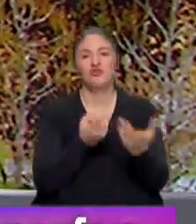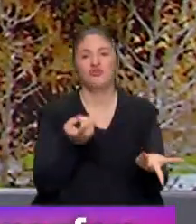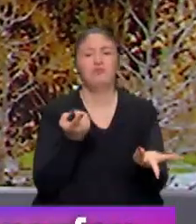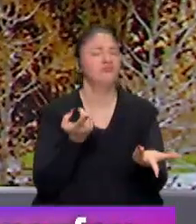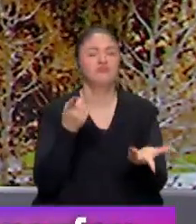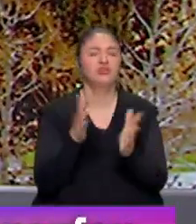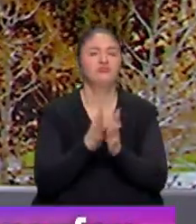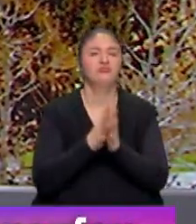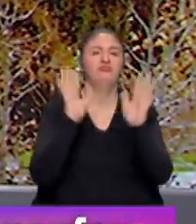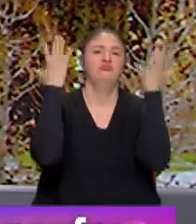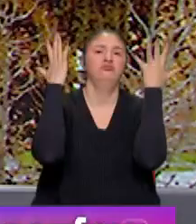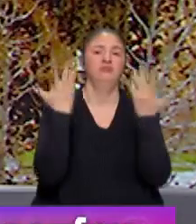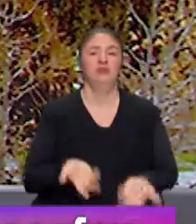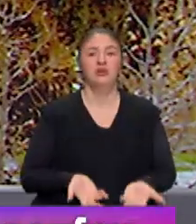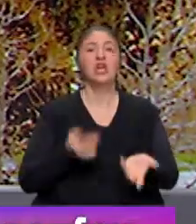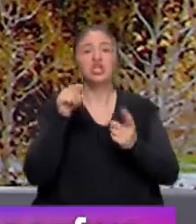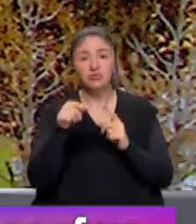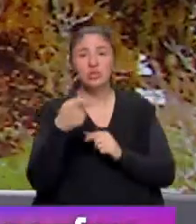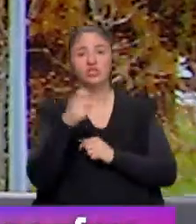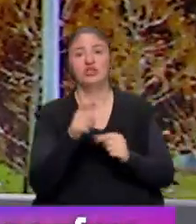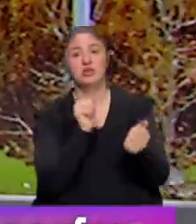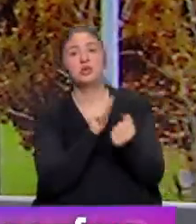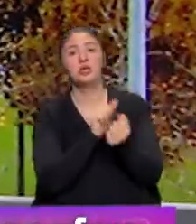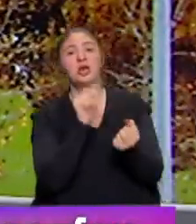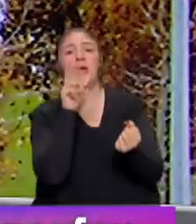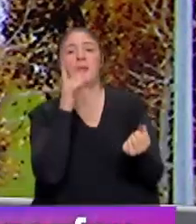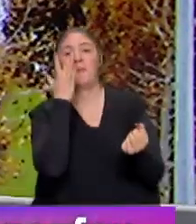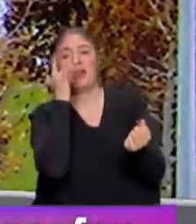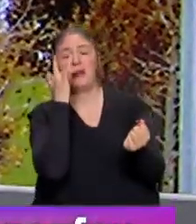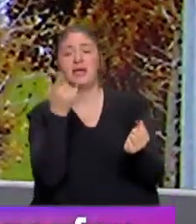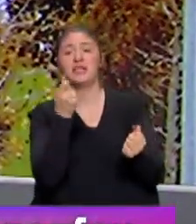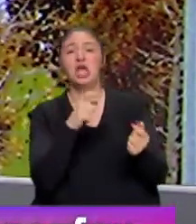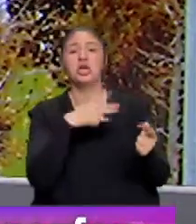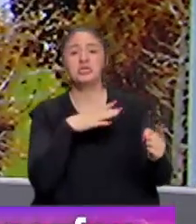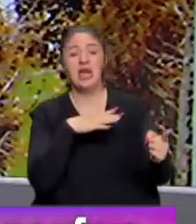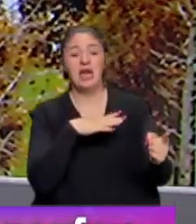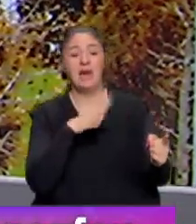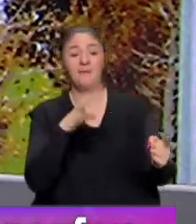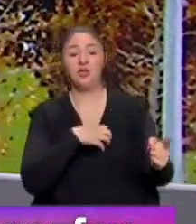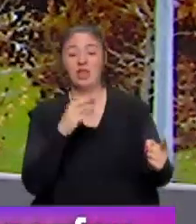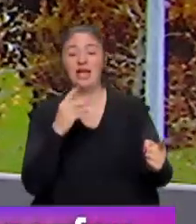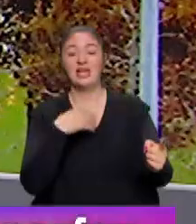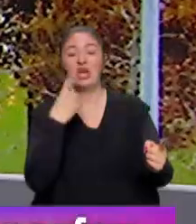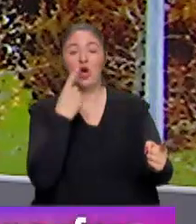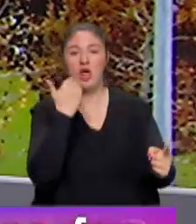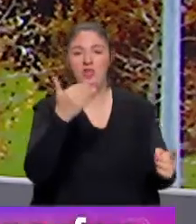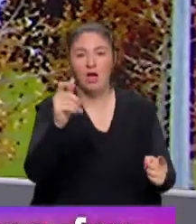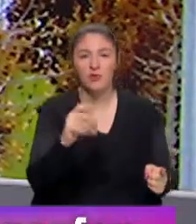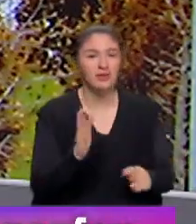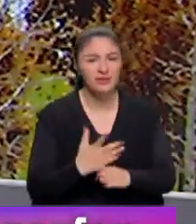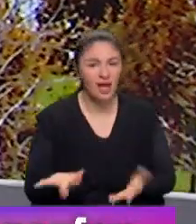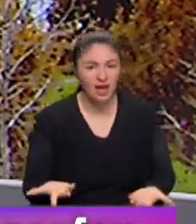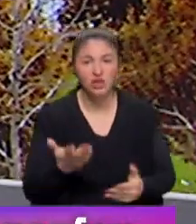Bunu alkışlıyor. Ve diyor ki şimdi işçiden yanaymış gibi işçinin isteğini bir patron olarak kendisi dillendiriyor.